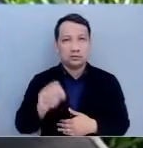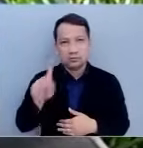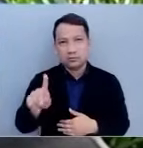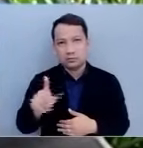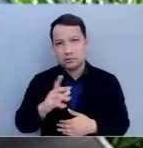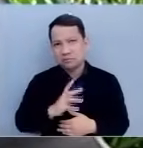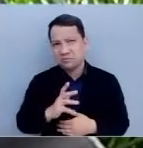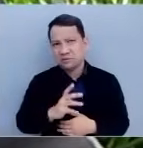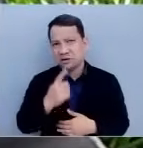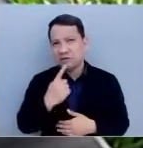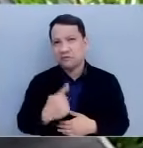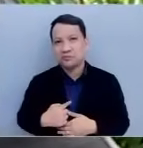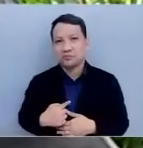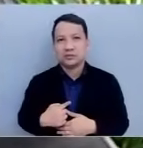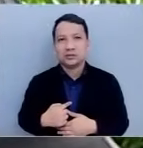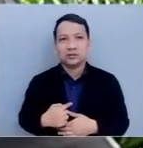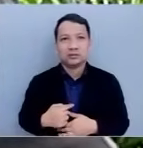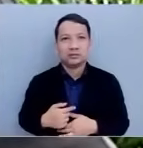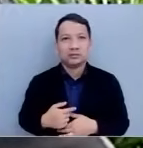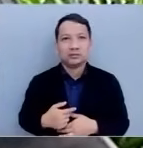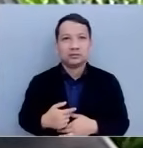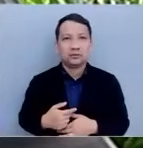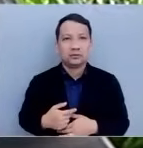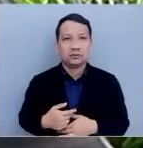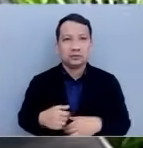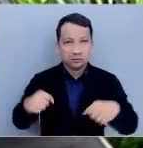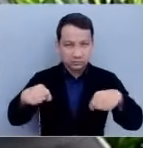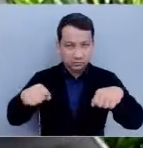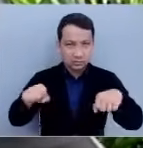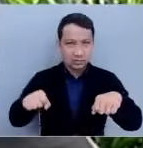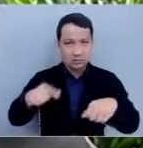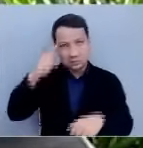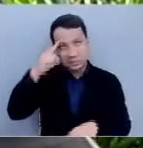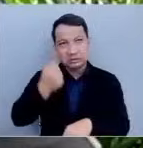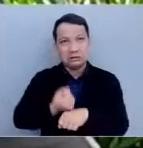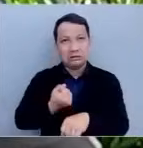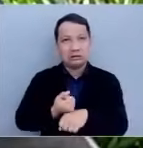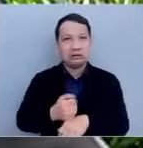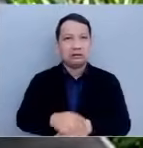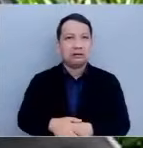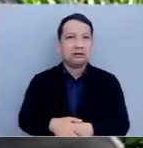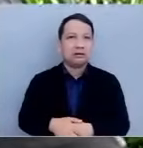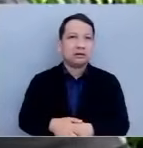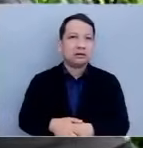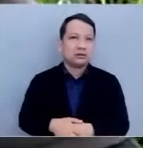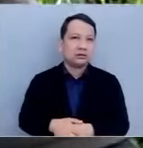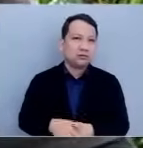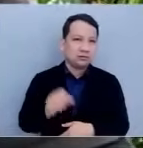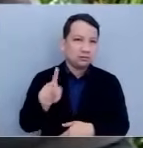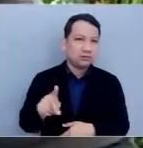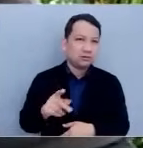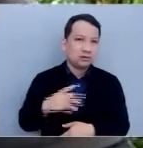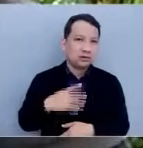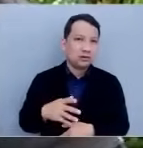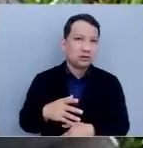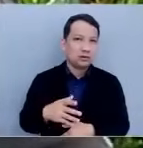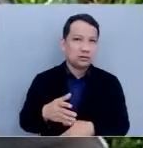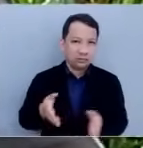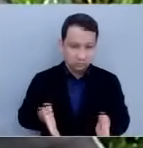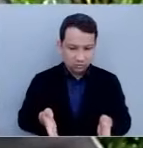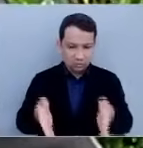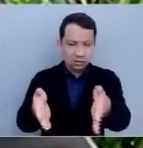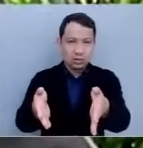ganun eh. Kasi may mga rider talaga na pasaway eh. Okay lang sana kung one lane lang sila